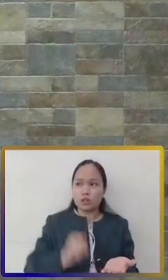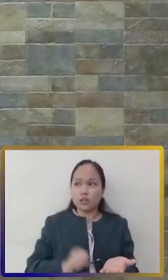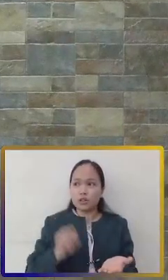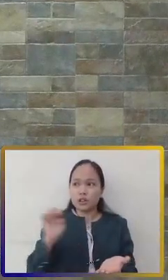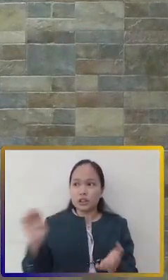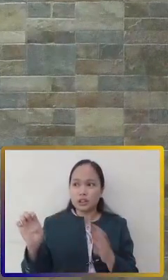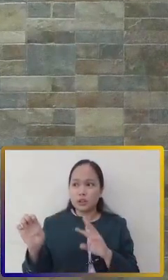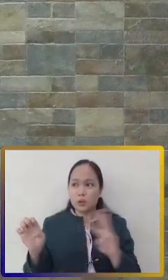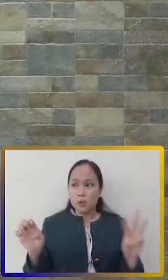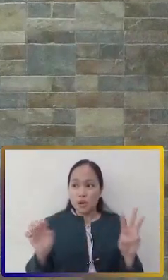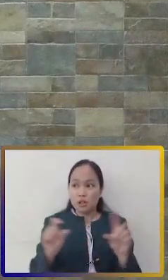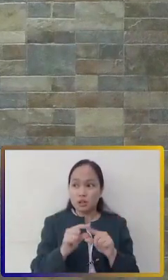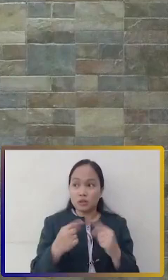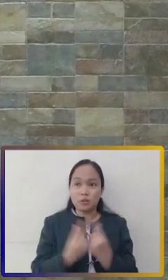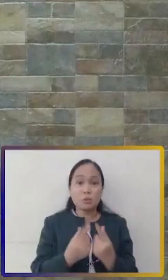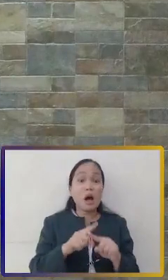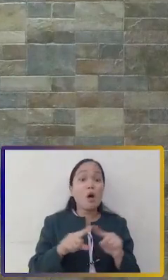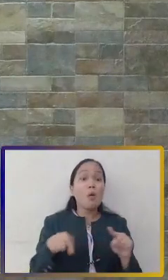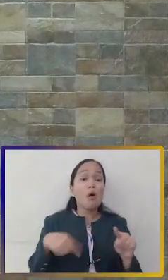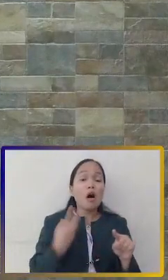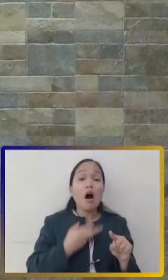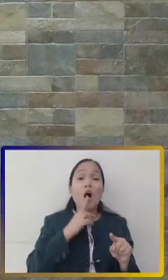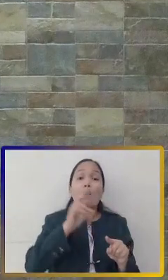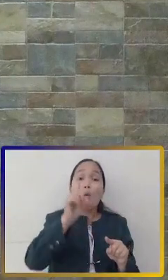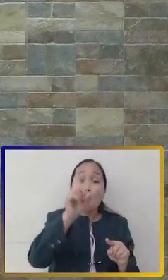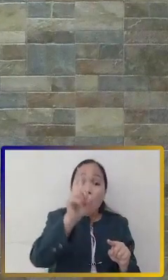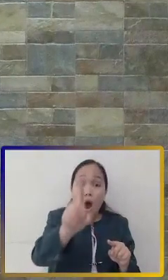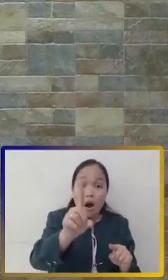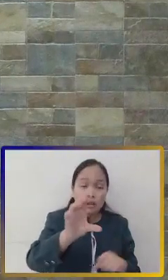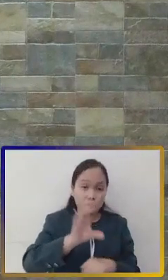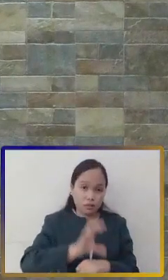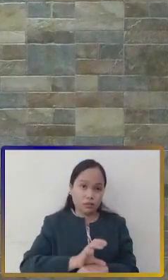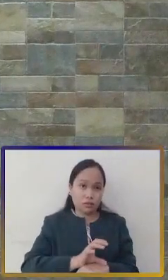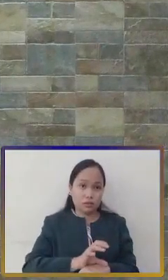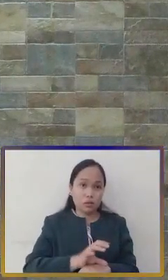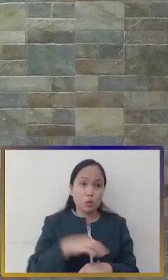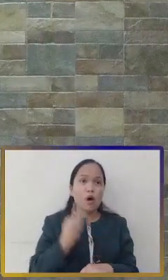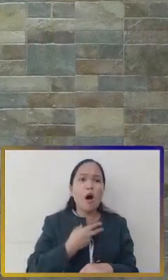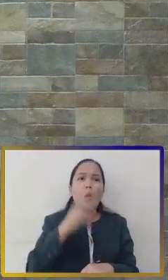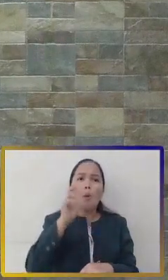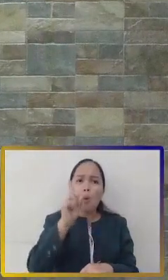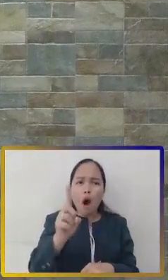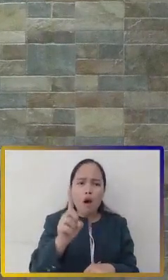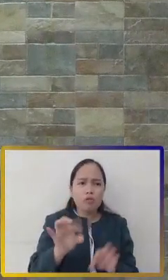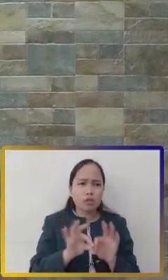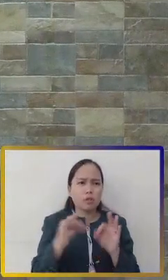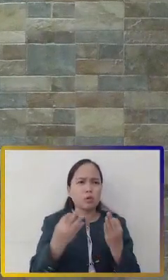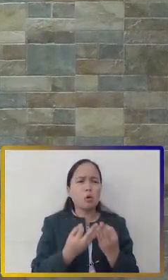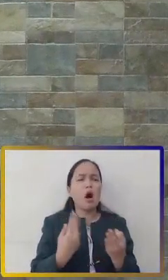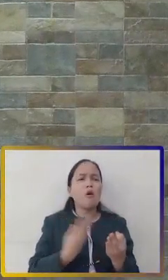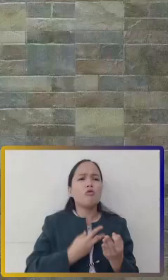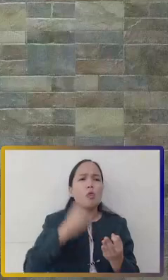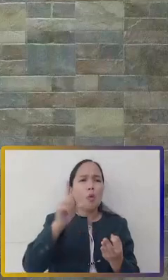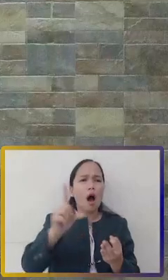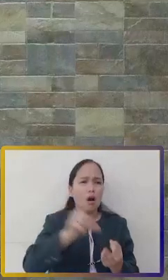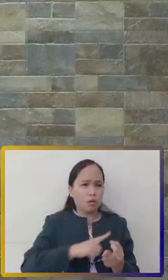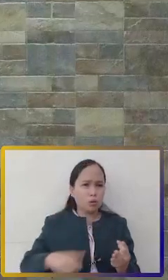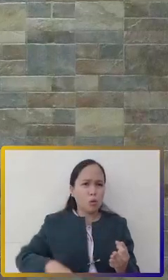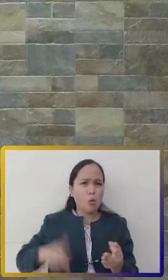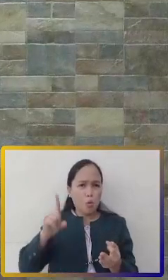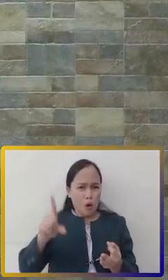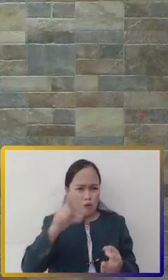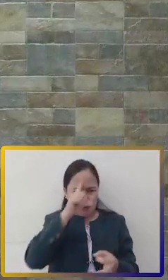west, corner, but we are one church. We are one family. We have one Lord, one faith, one